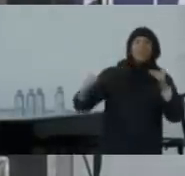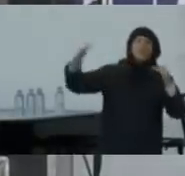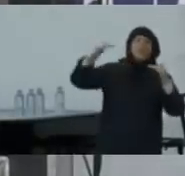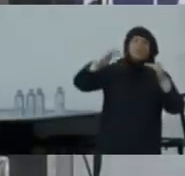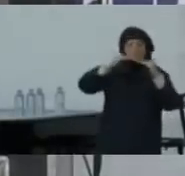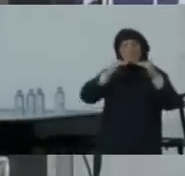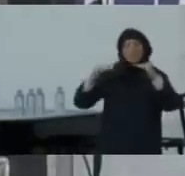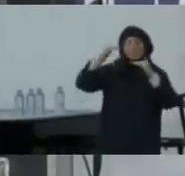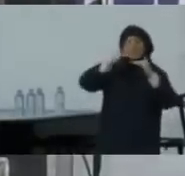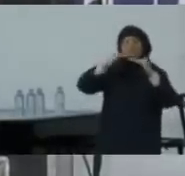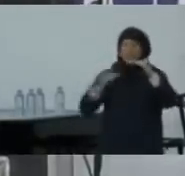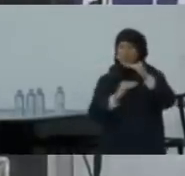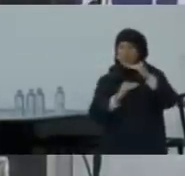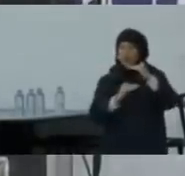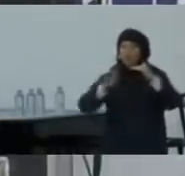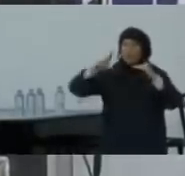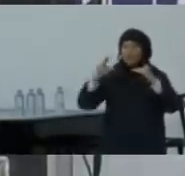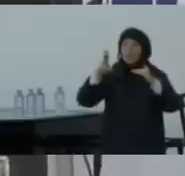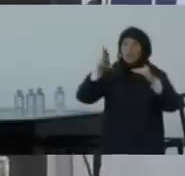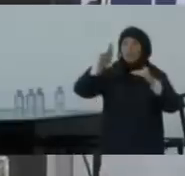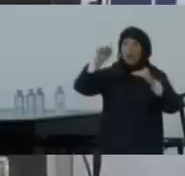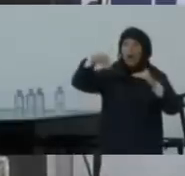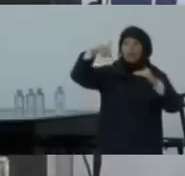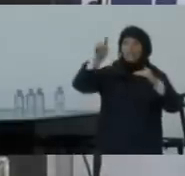Ruanda, quindi ci stanno passando